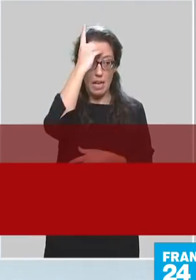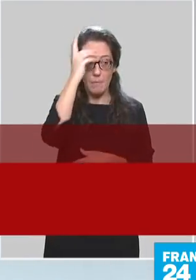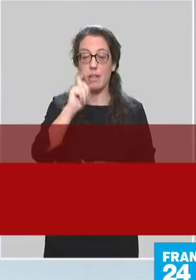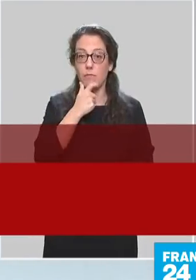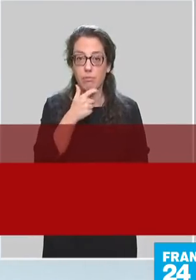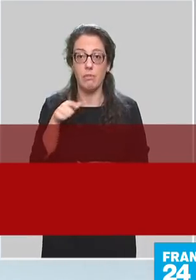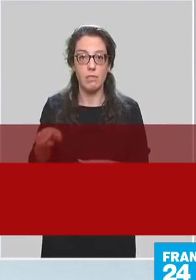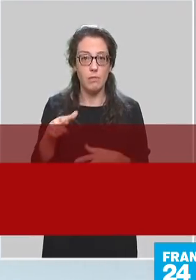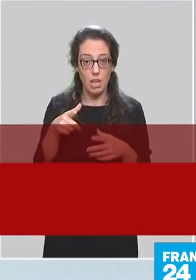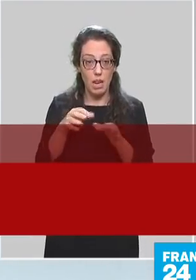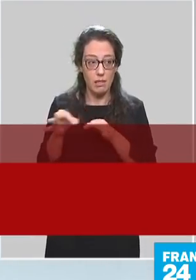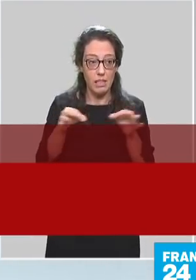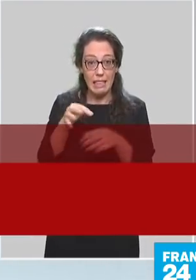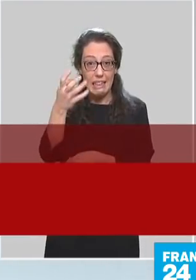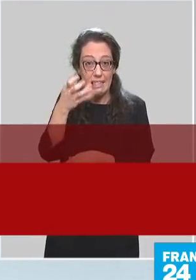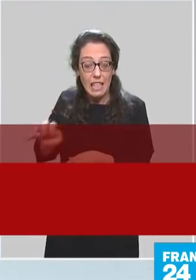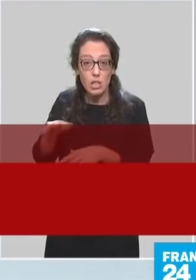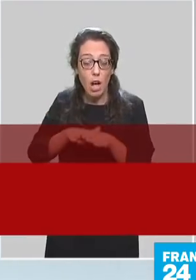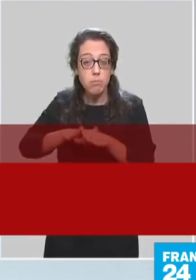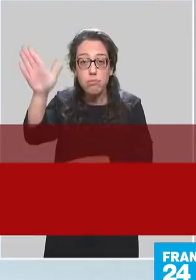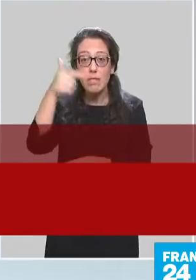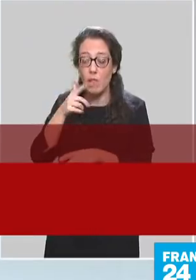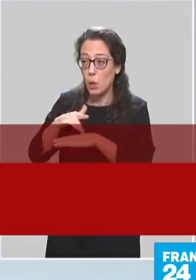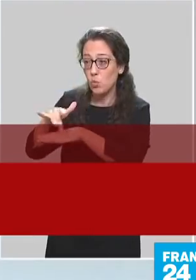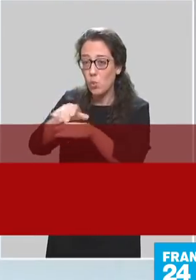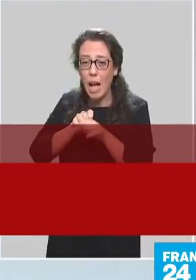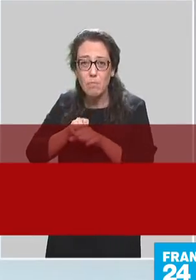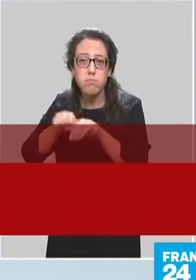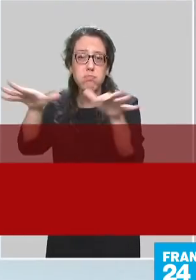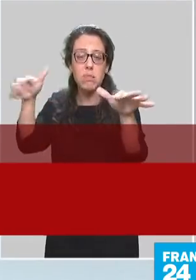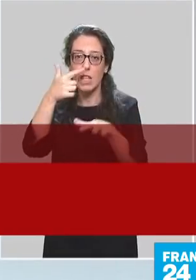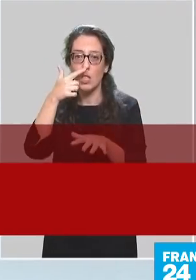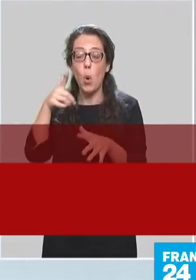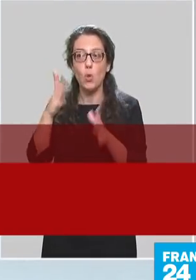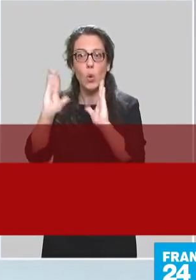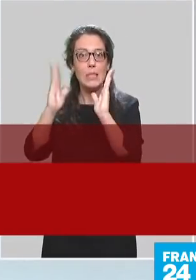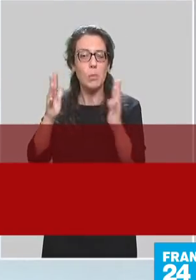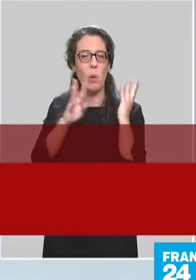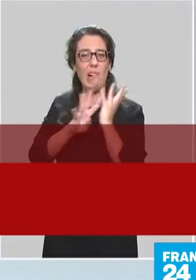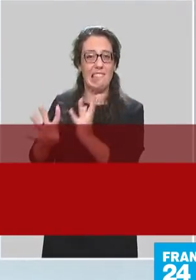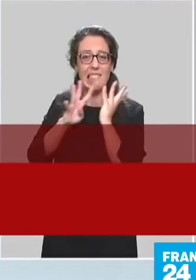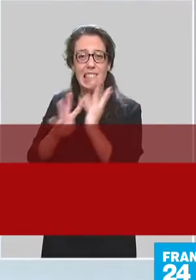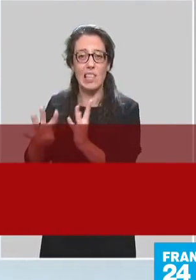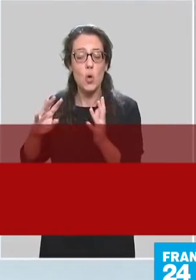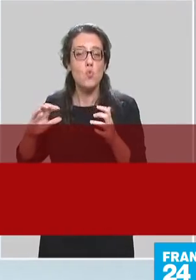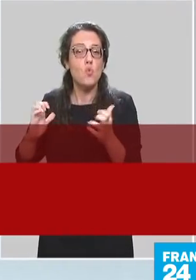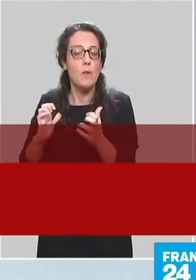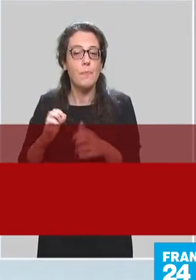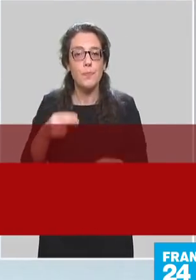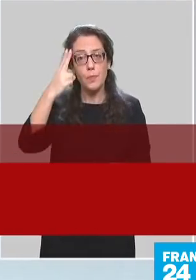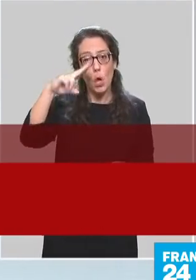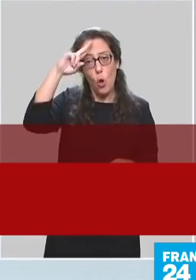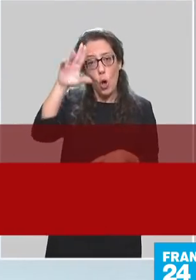dépasser 400, sont sévèrement touchés et connaissent des situations de tension dans les hôpitaux. Les pays d'Europe